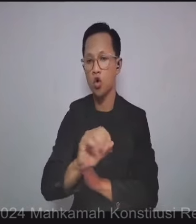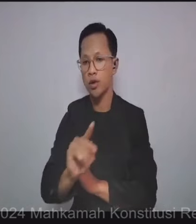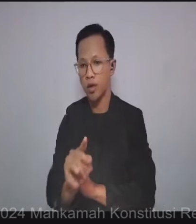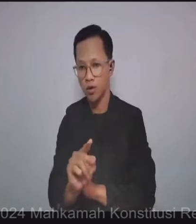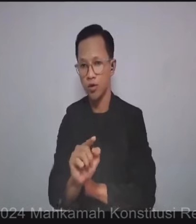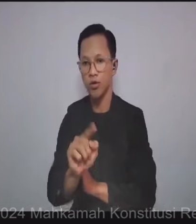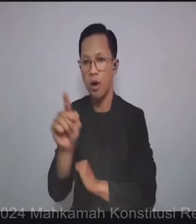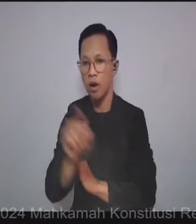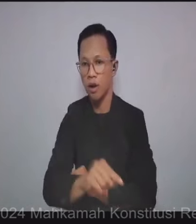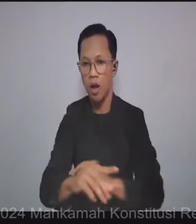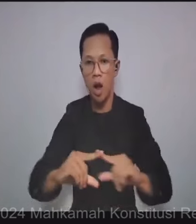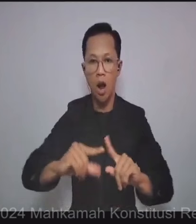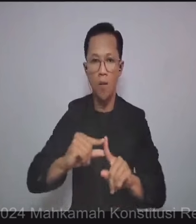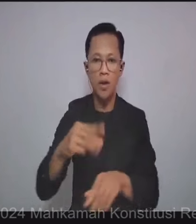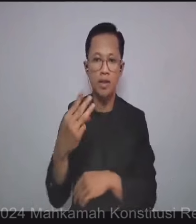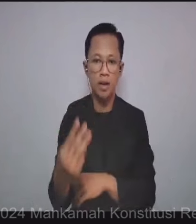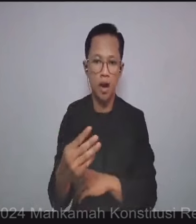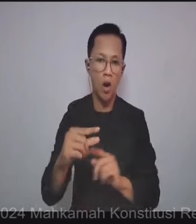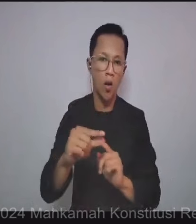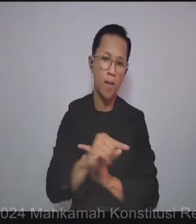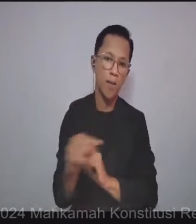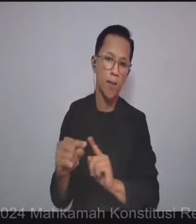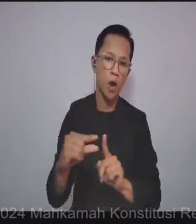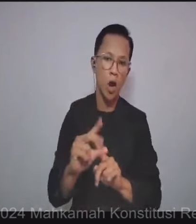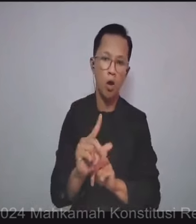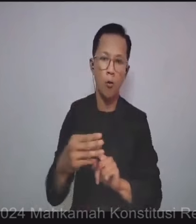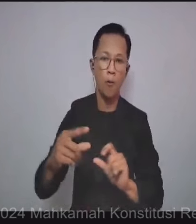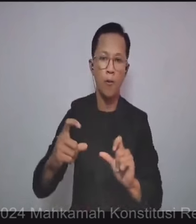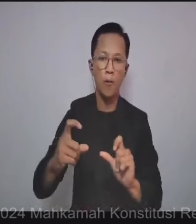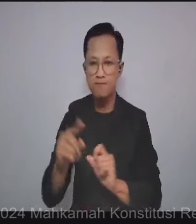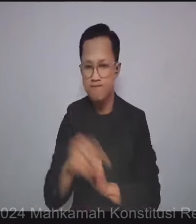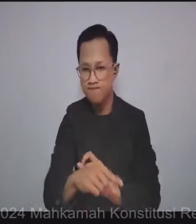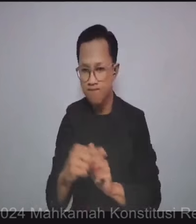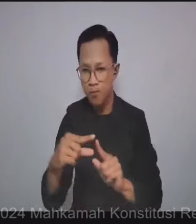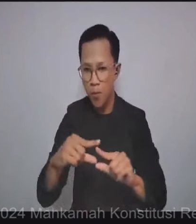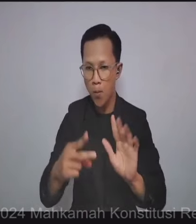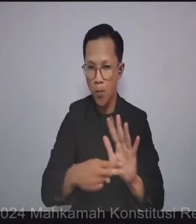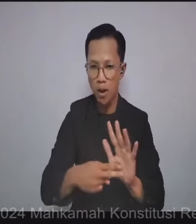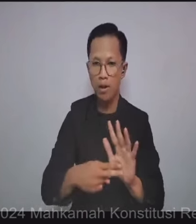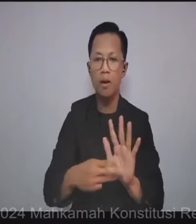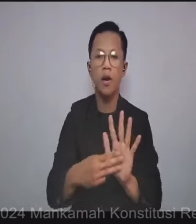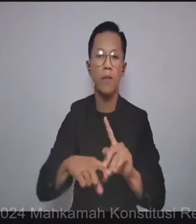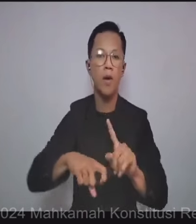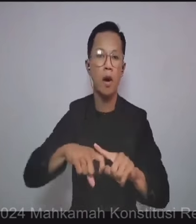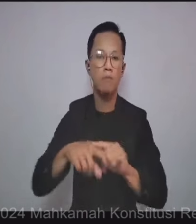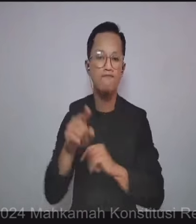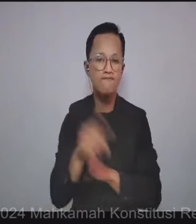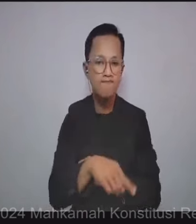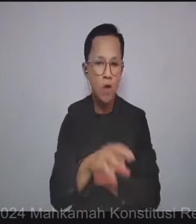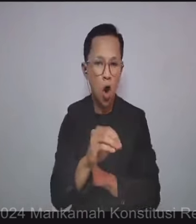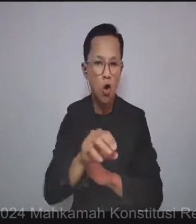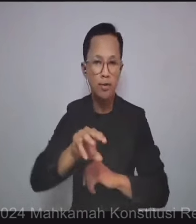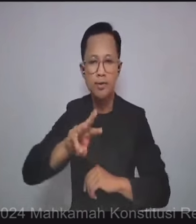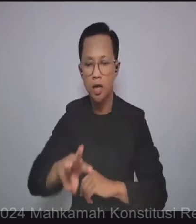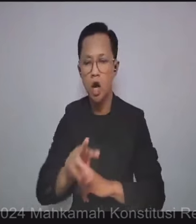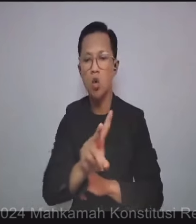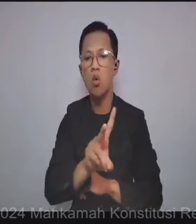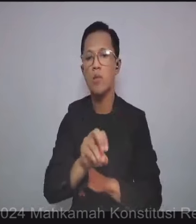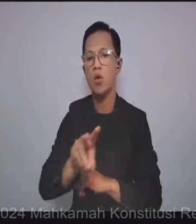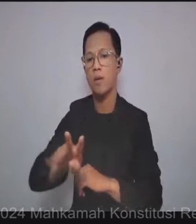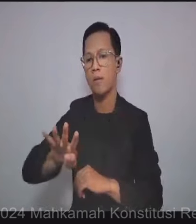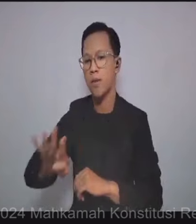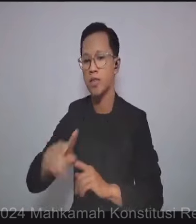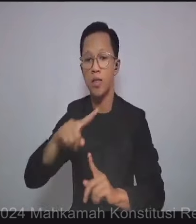01-01/ar ap3-pres/ar p. mk/03 2024